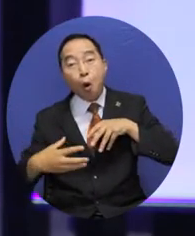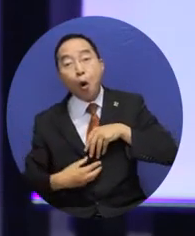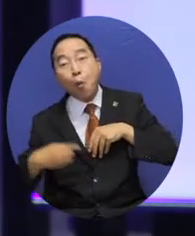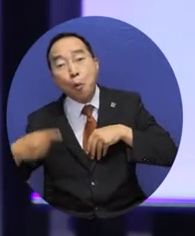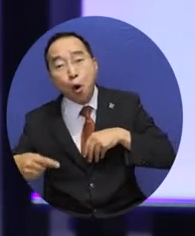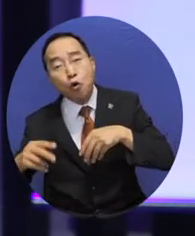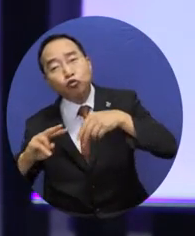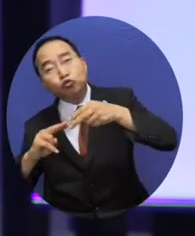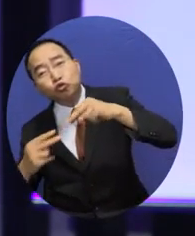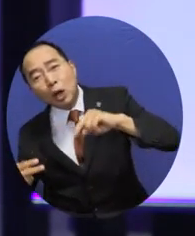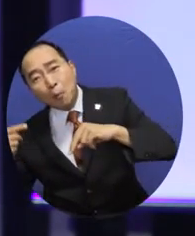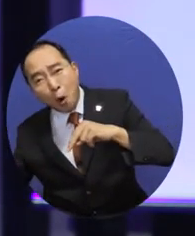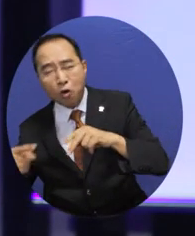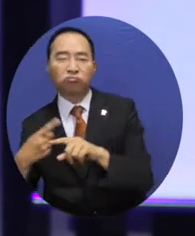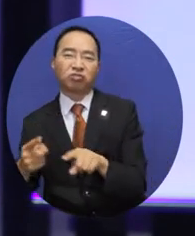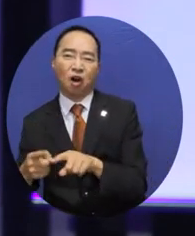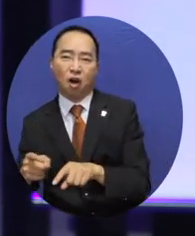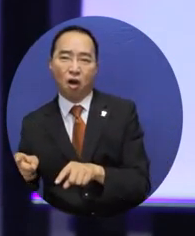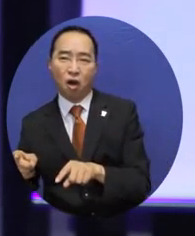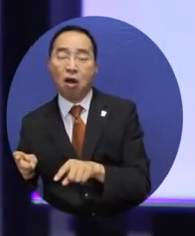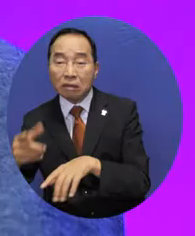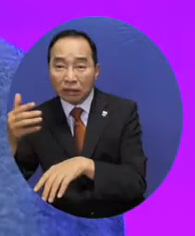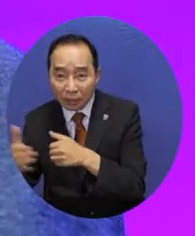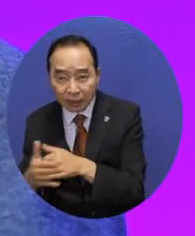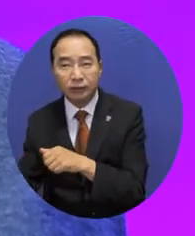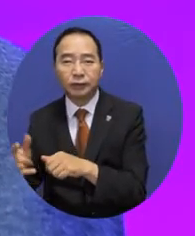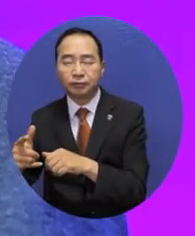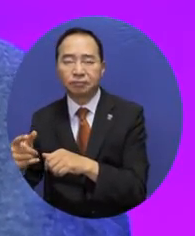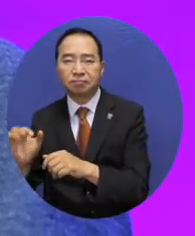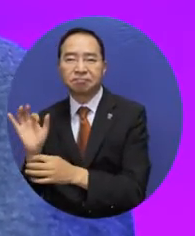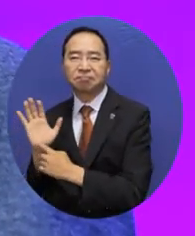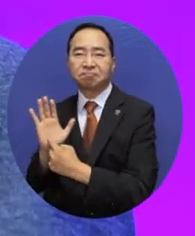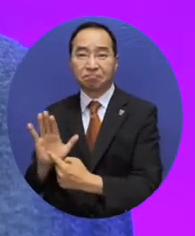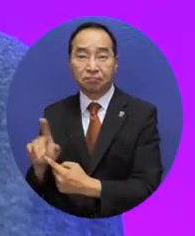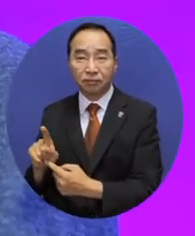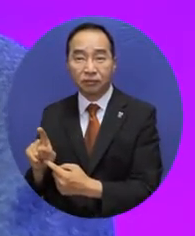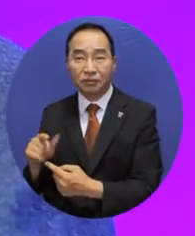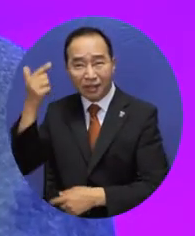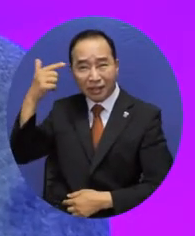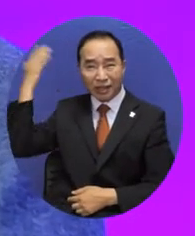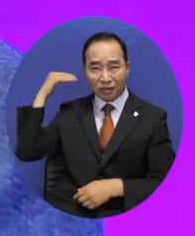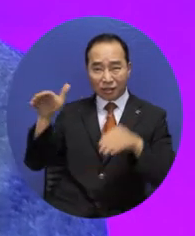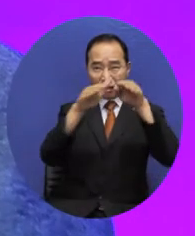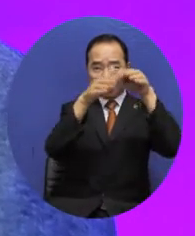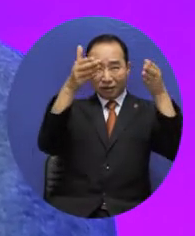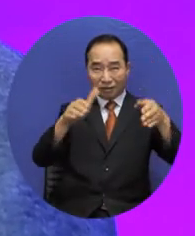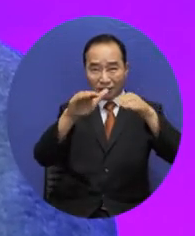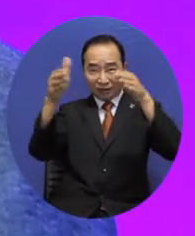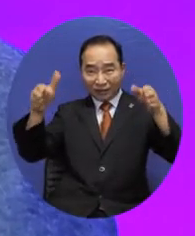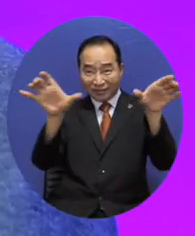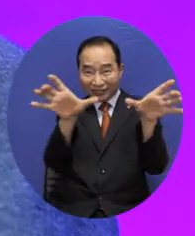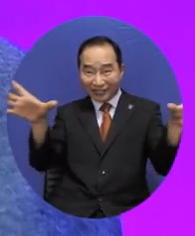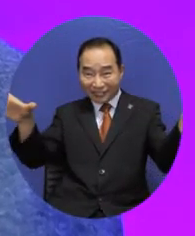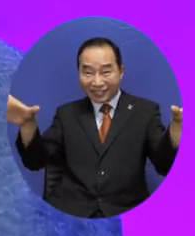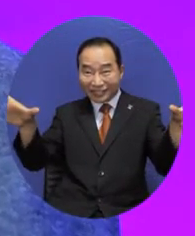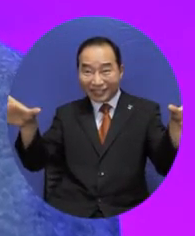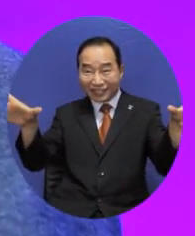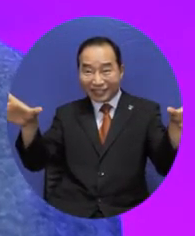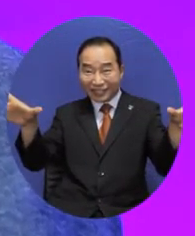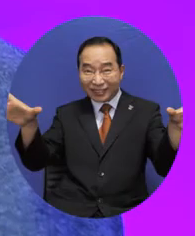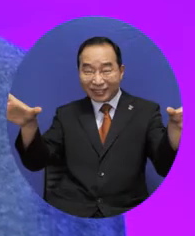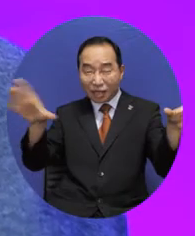이런 걸 통해서 또 놀라운 결과를 발표했습니다. 그것은 차탈페이크가 중기 이후로 넘어가서는